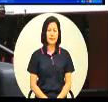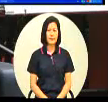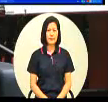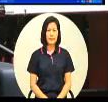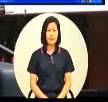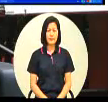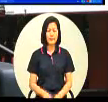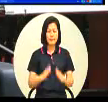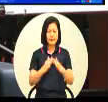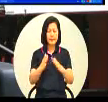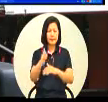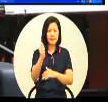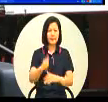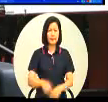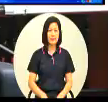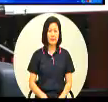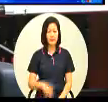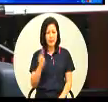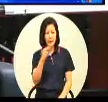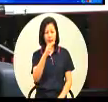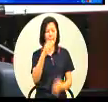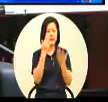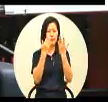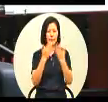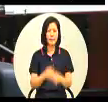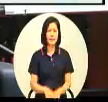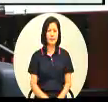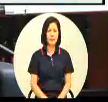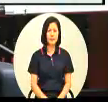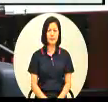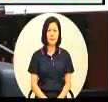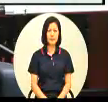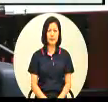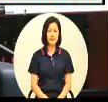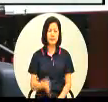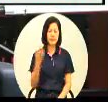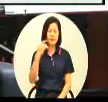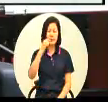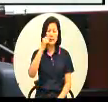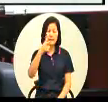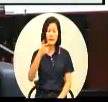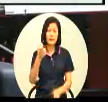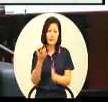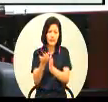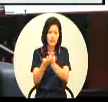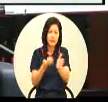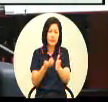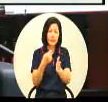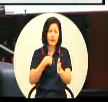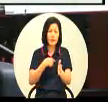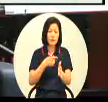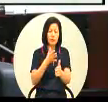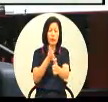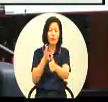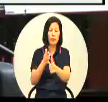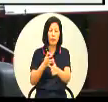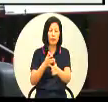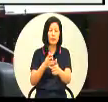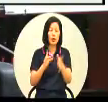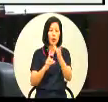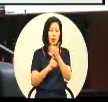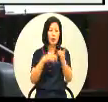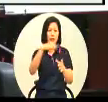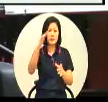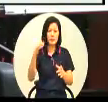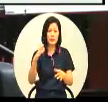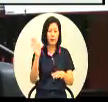好，市长，我想你看得很清楚了。顶会期半冬前，本席质询有关关山风景区要